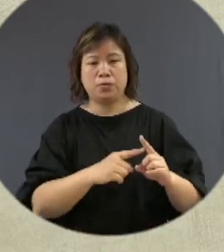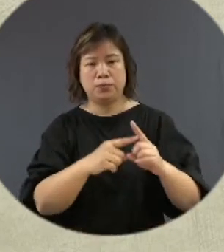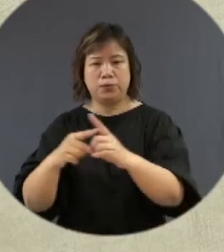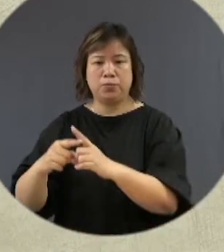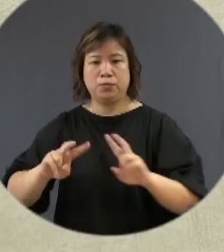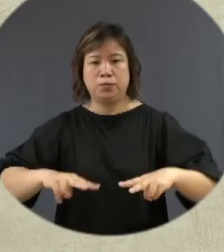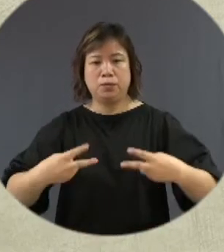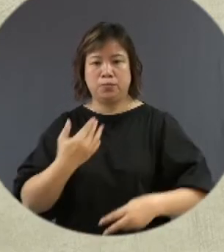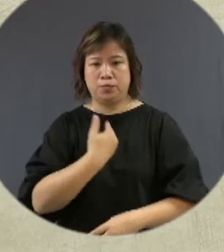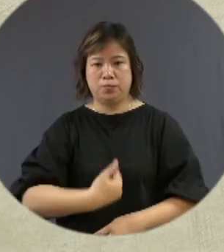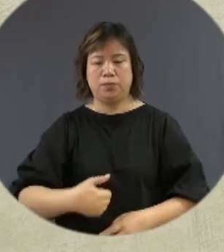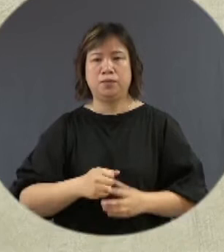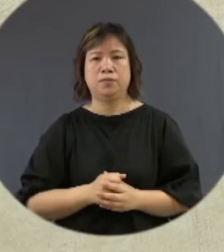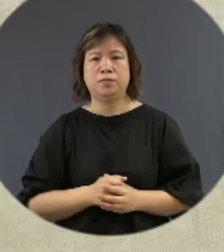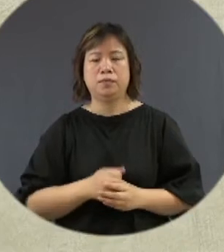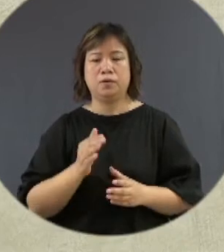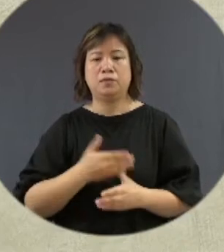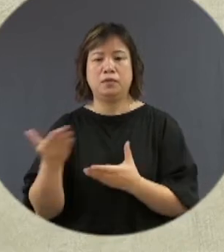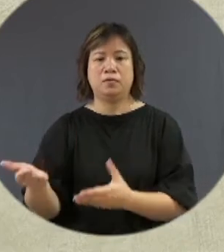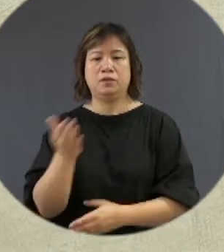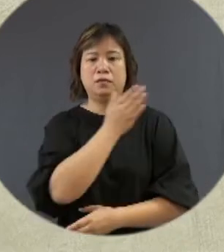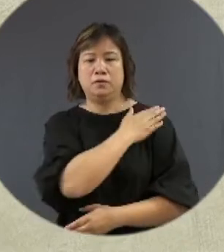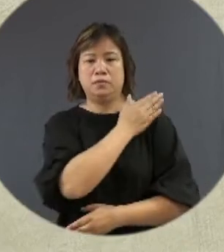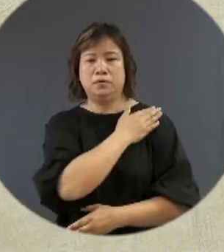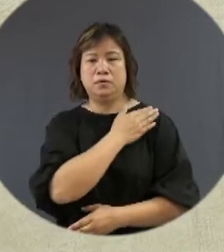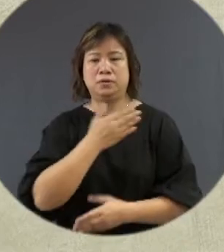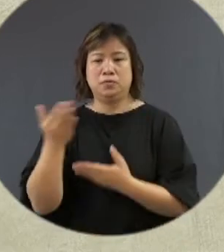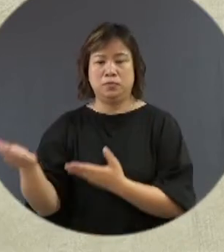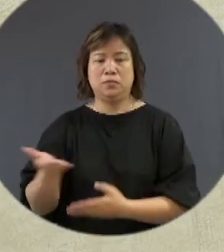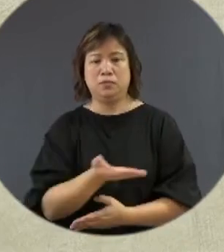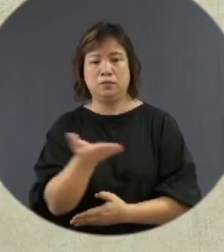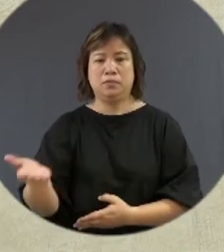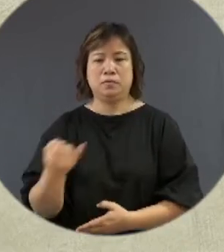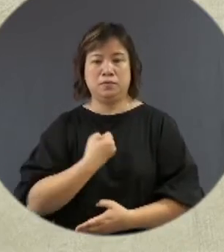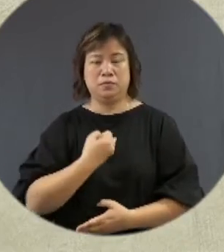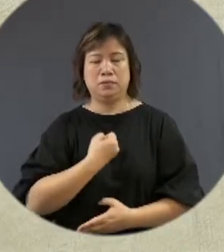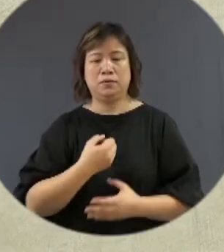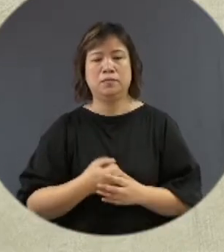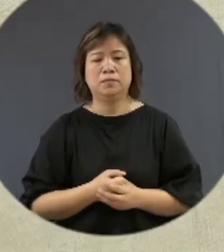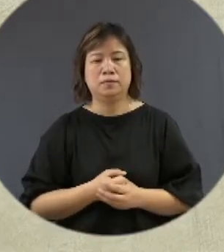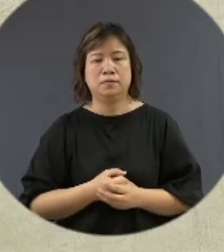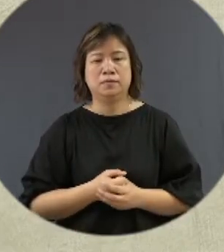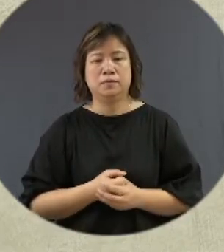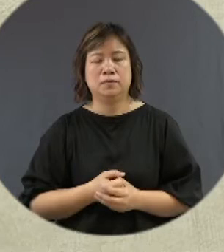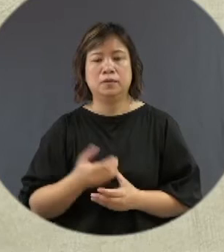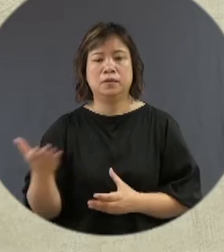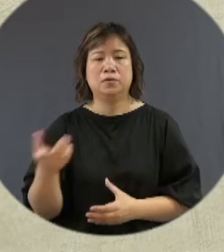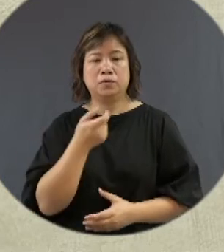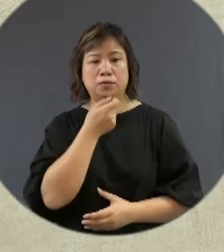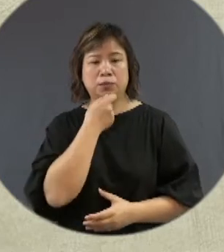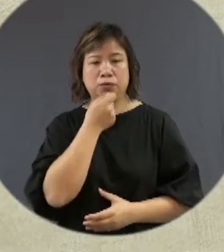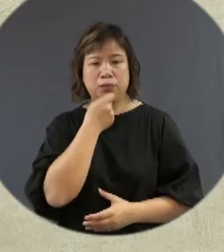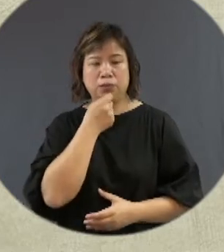诚意，因为他承担了他们的罪过。